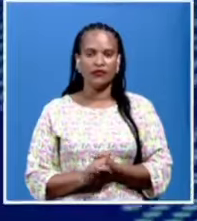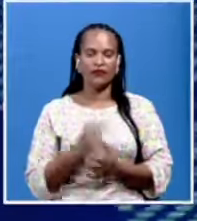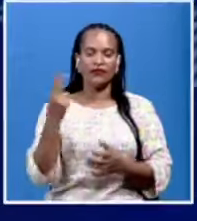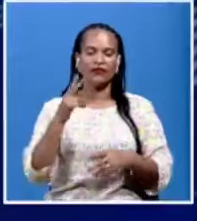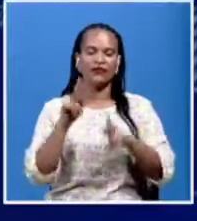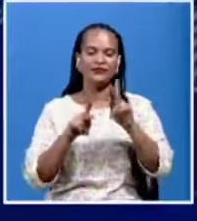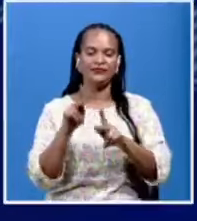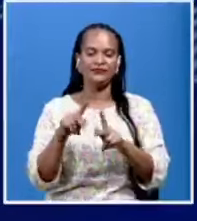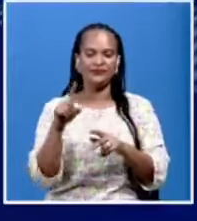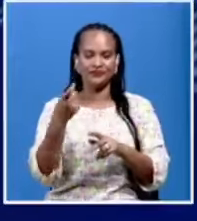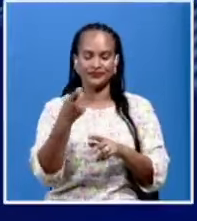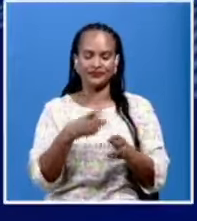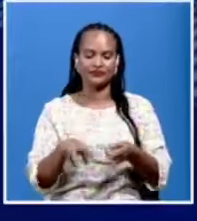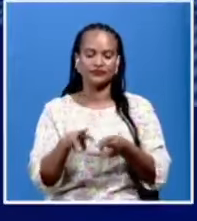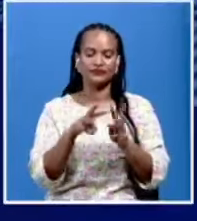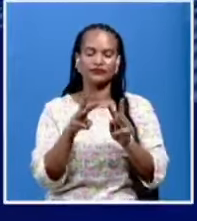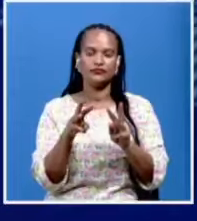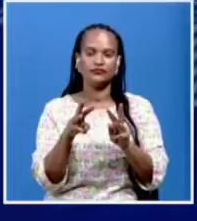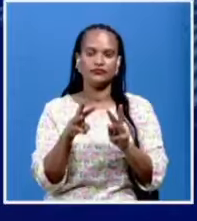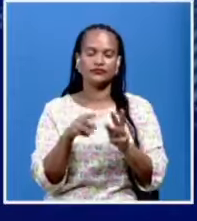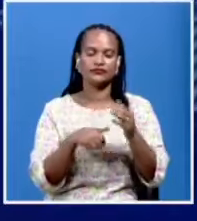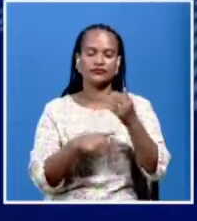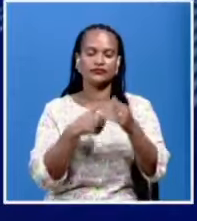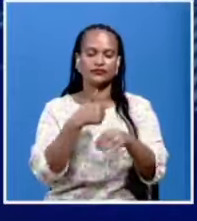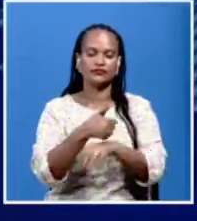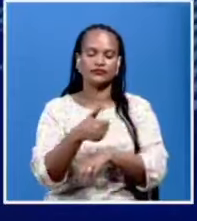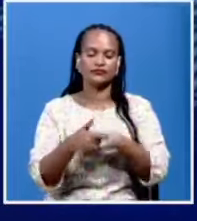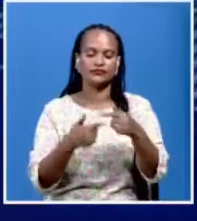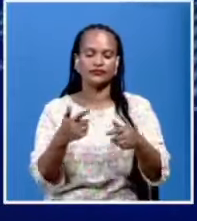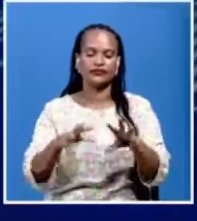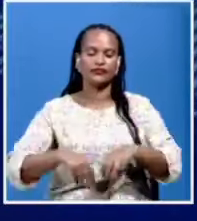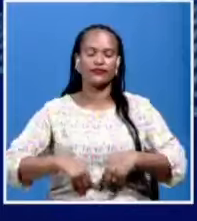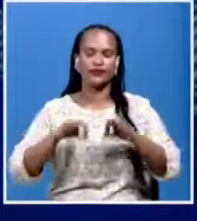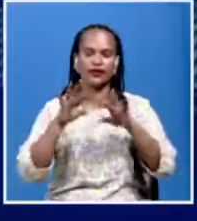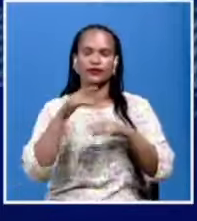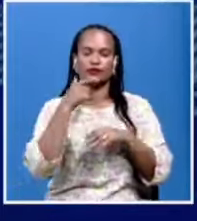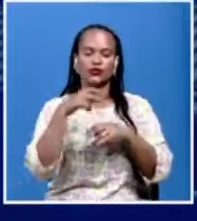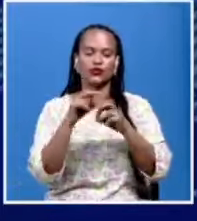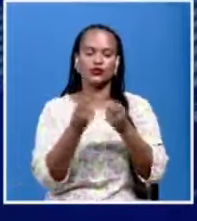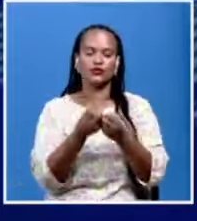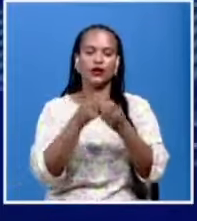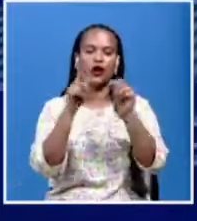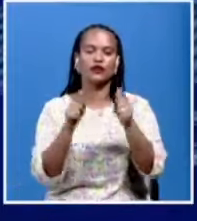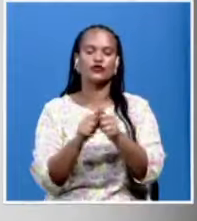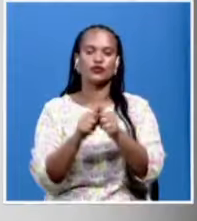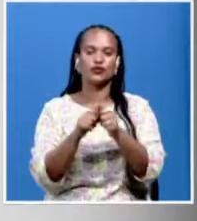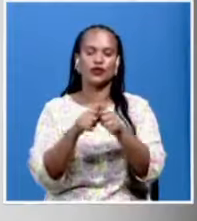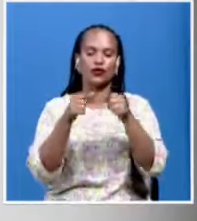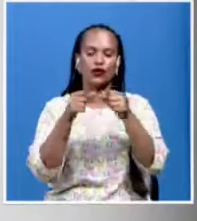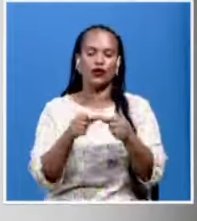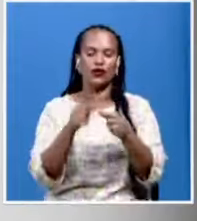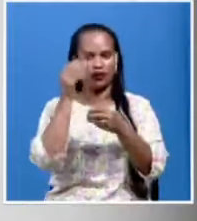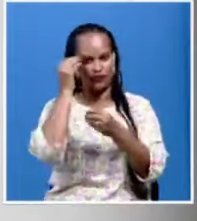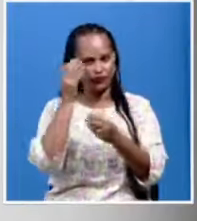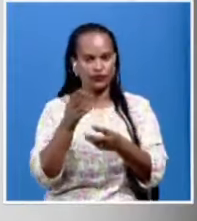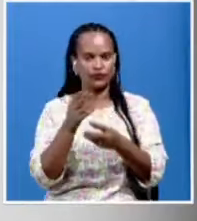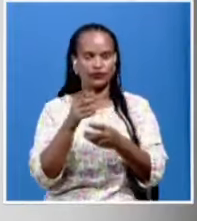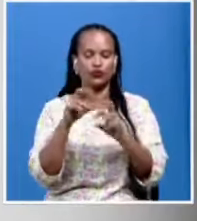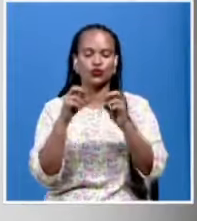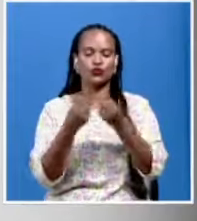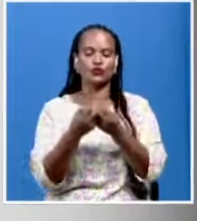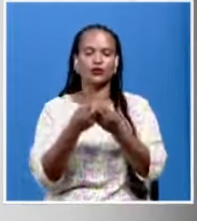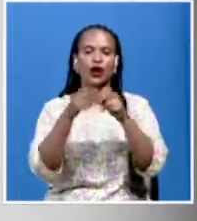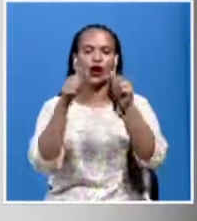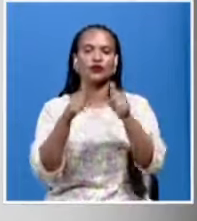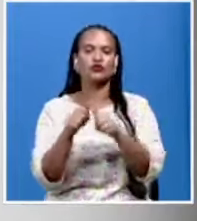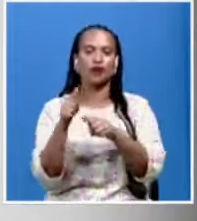ረብሓ ህዝቢ ብዝኾነ መንገዲ ዝጉዳእ ኣካይዳ ተቐባልነት የብሉን ክብል ውድብ ኣኽሱማይ ዋዕላ ኣፍሊጡሎም ውድብ ኣኽሱማይ ዋዕላ